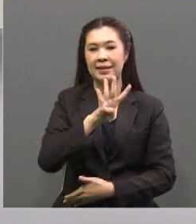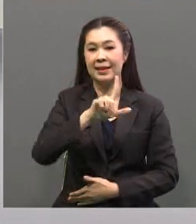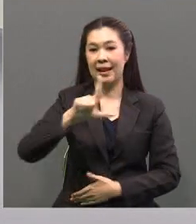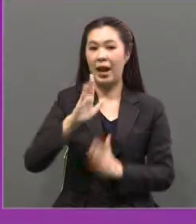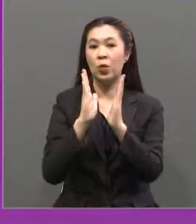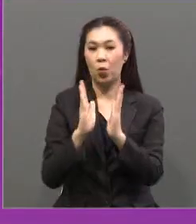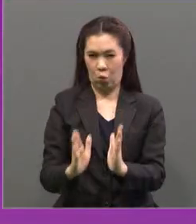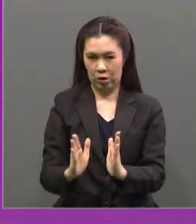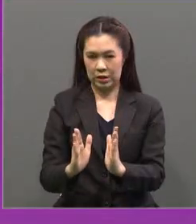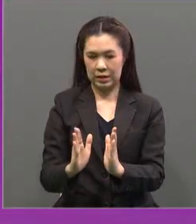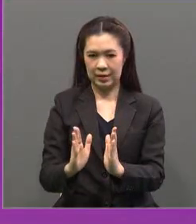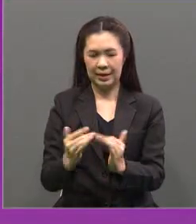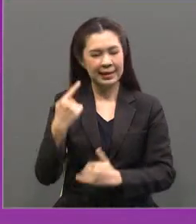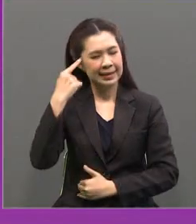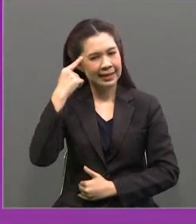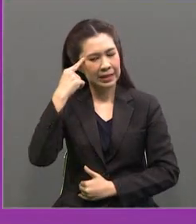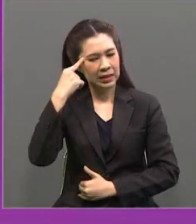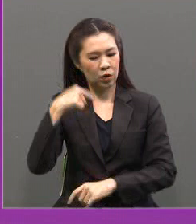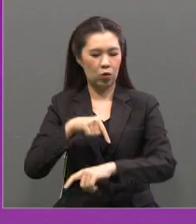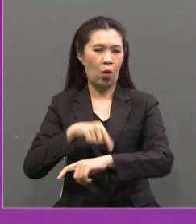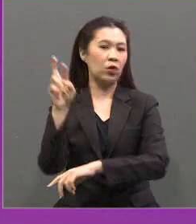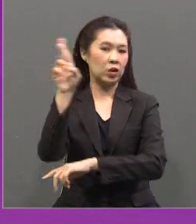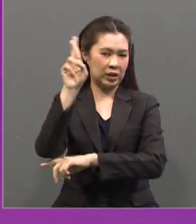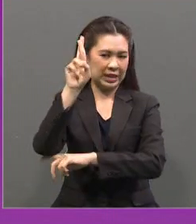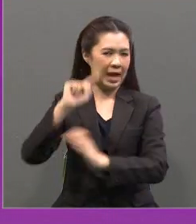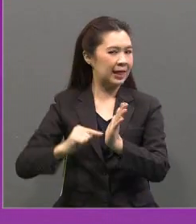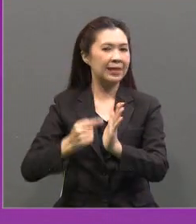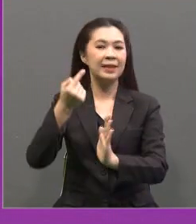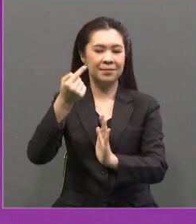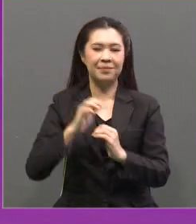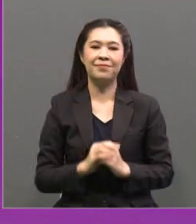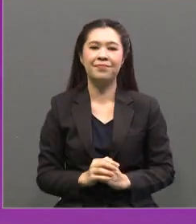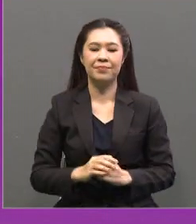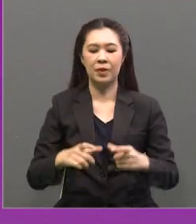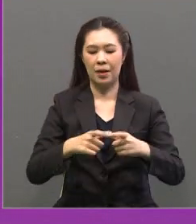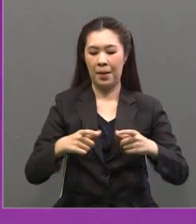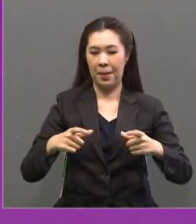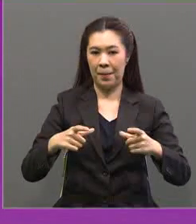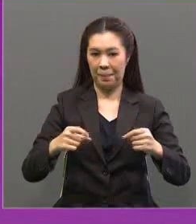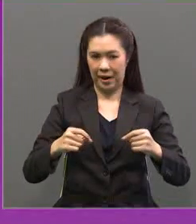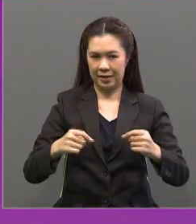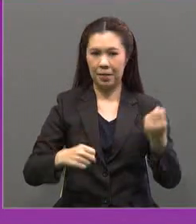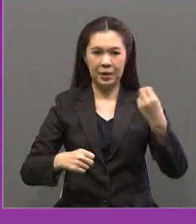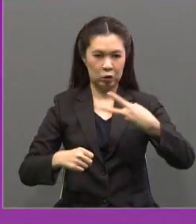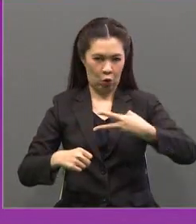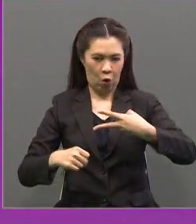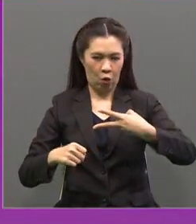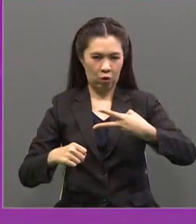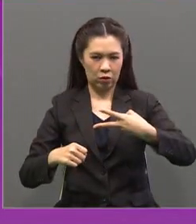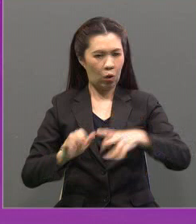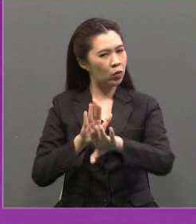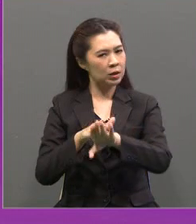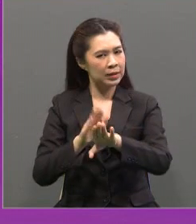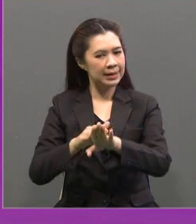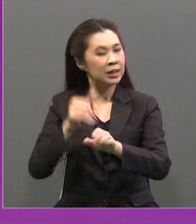คาดว่าน่าจะออกมาใช้สิทธิ์ตั้งแต่เที่ยงนี้เป็นต้นไปนะครับสำหรับบัตรเลือกตั้งครั้งนี้ครับมี 2ใบครับเน้นย้ำกันหน่อย